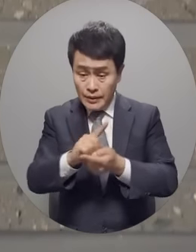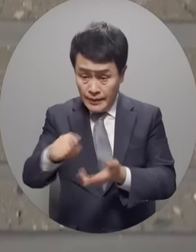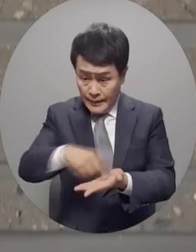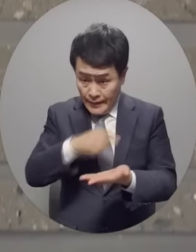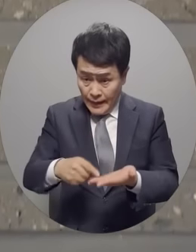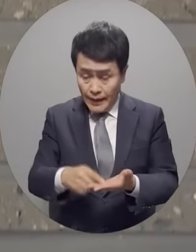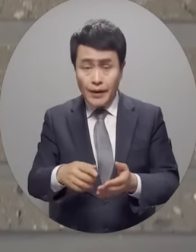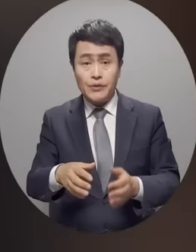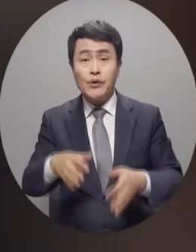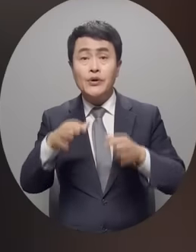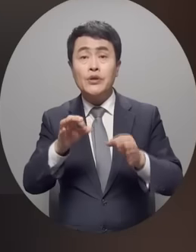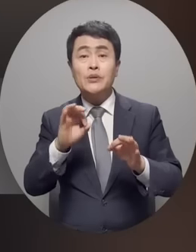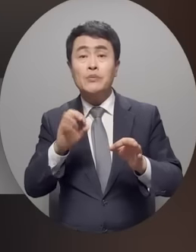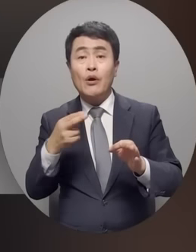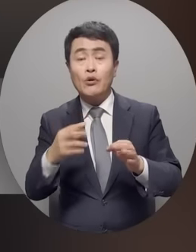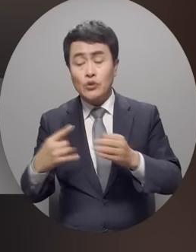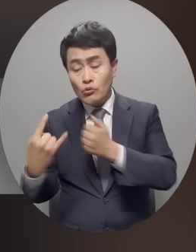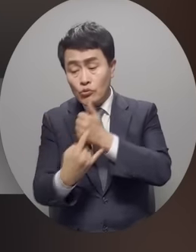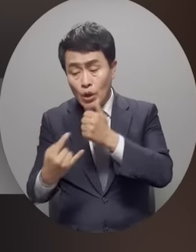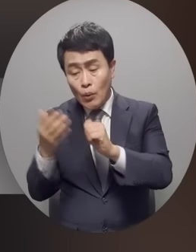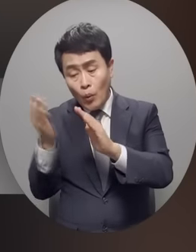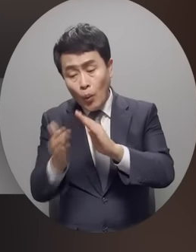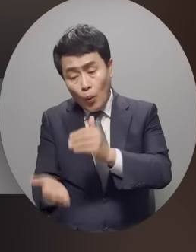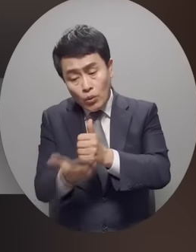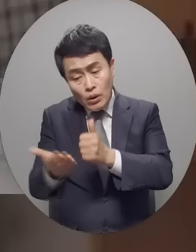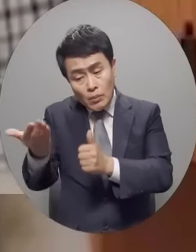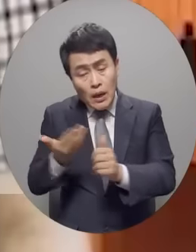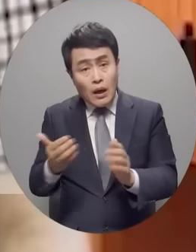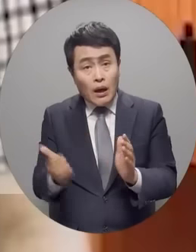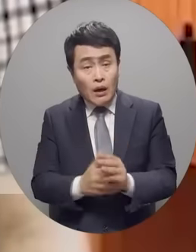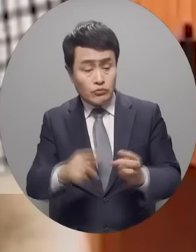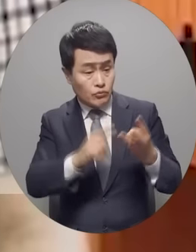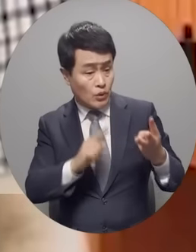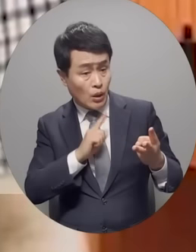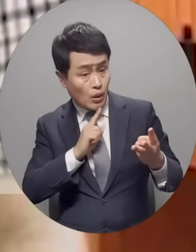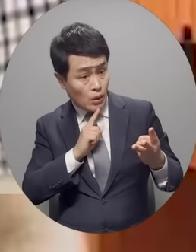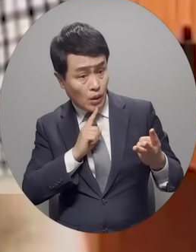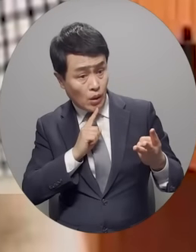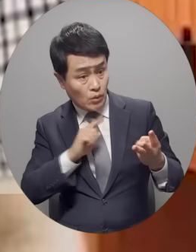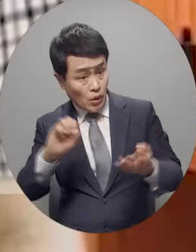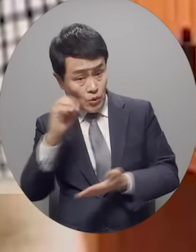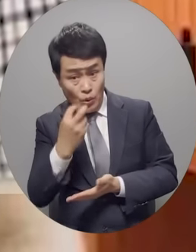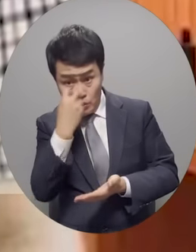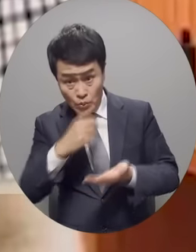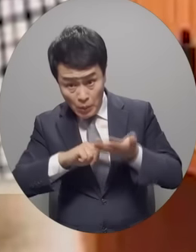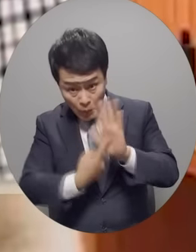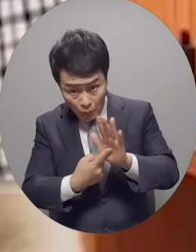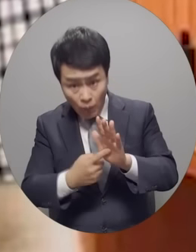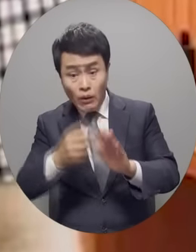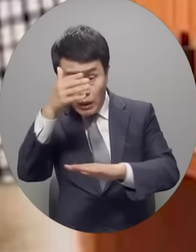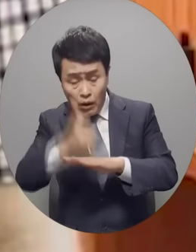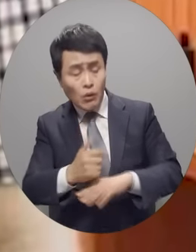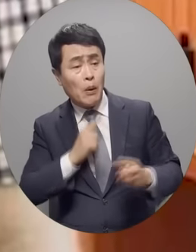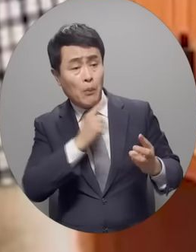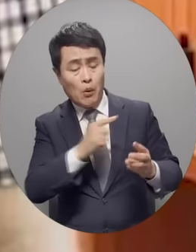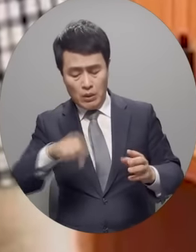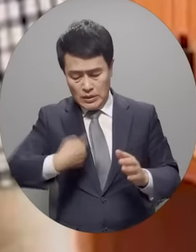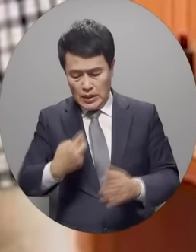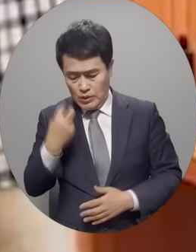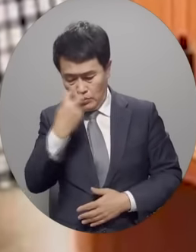있습니다. 명 씨는 그동안 윤 대통령에겐 공표된 여론조사만 보고했고 자체 조사는 보고하지 않았다고